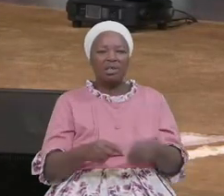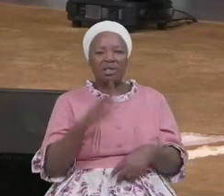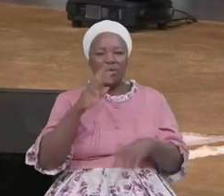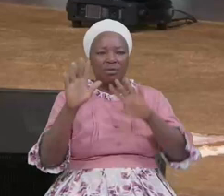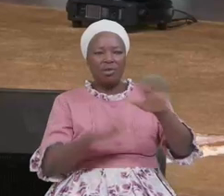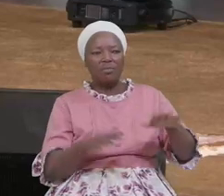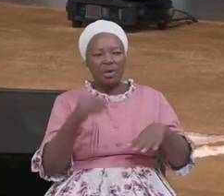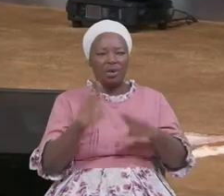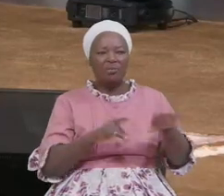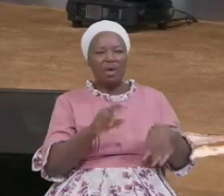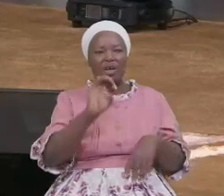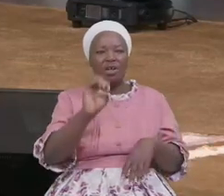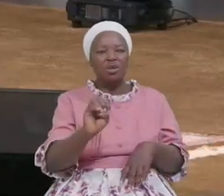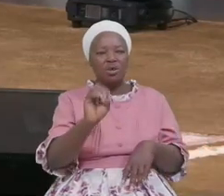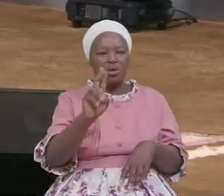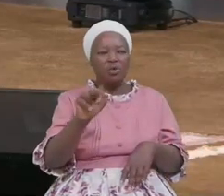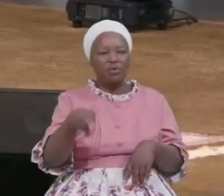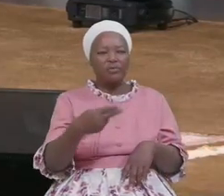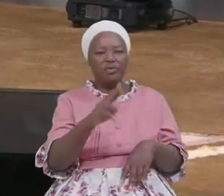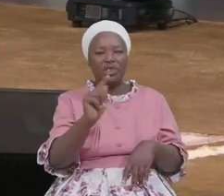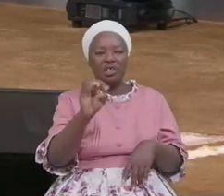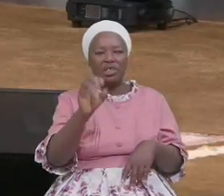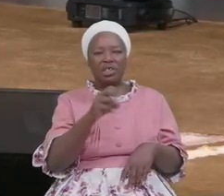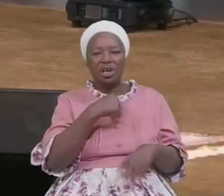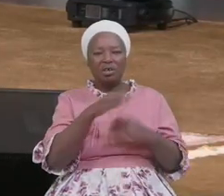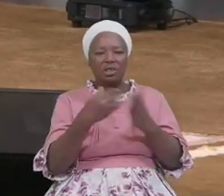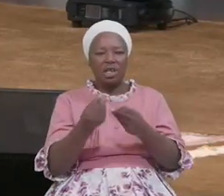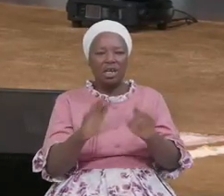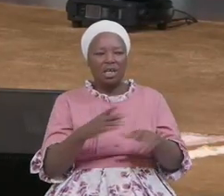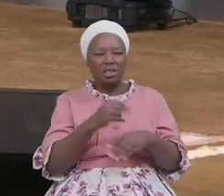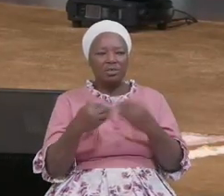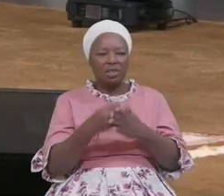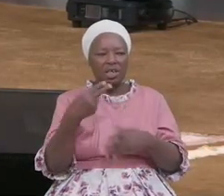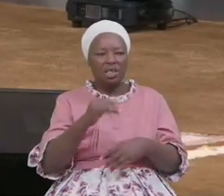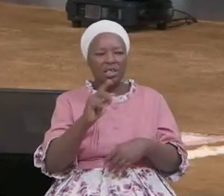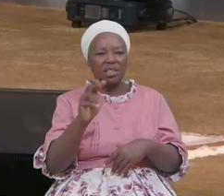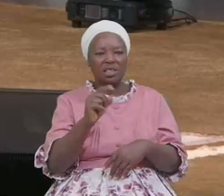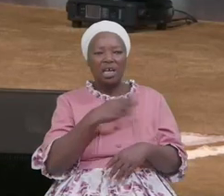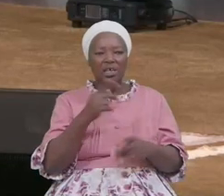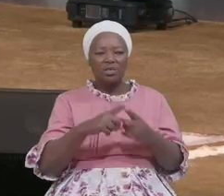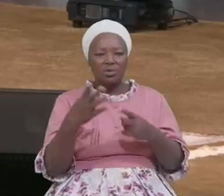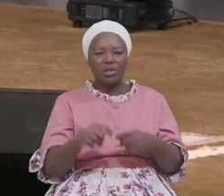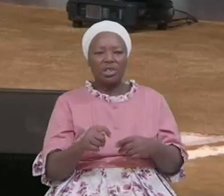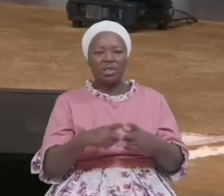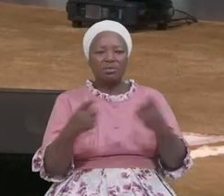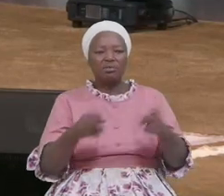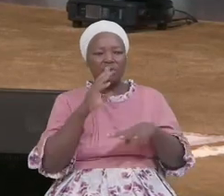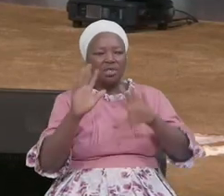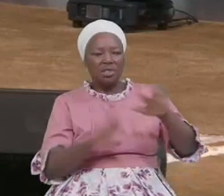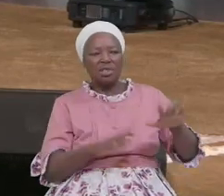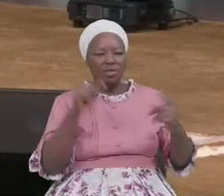le pays des Éthiens et jusqu'à la grande mer vers le soleil couchant.